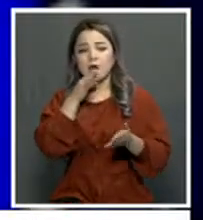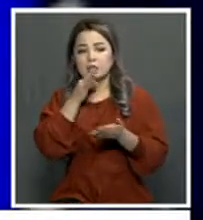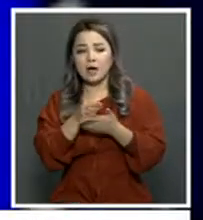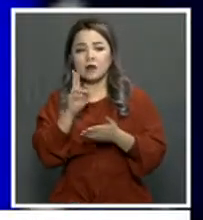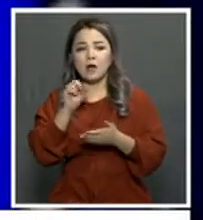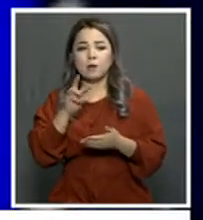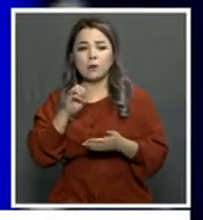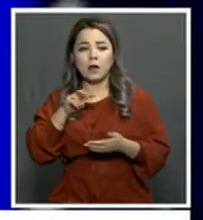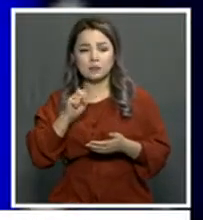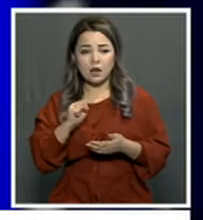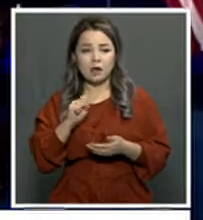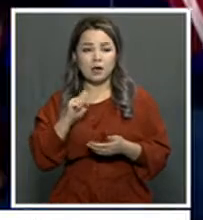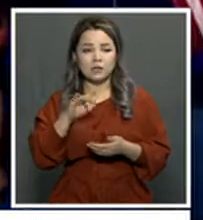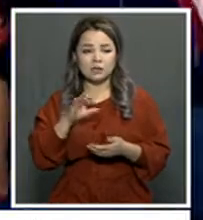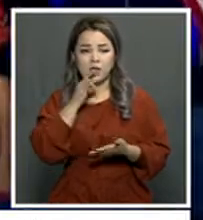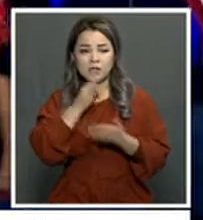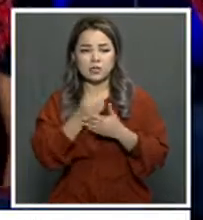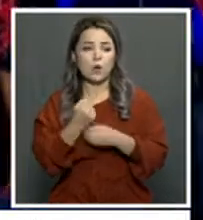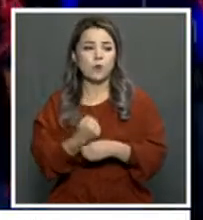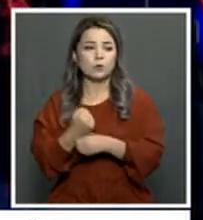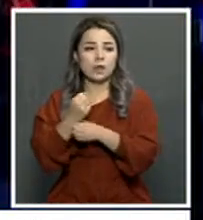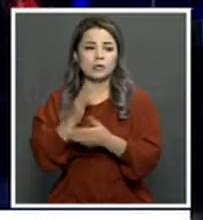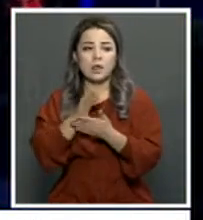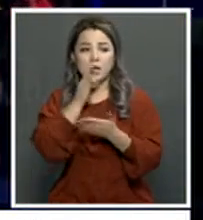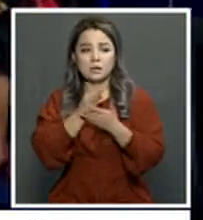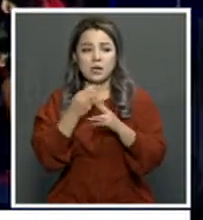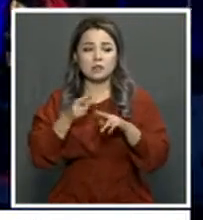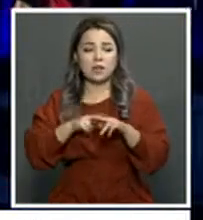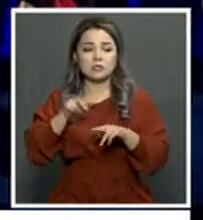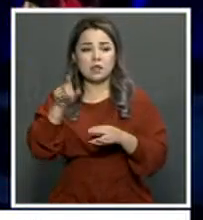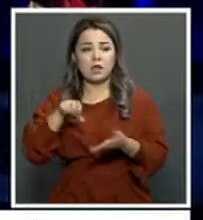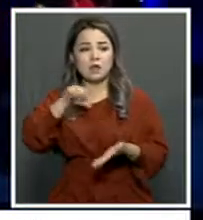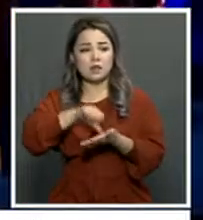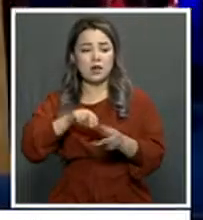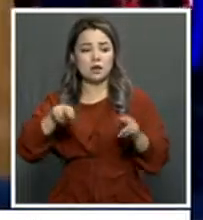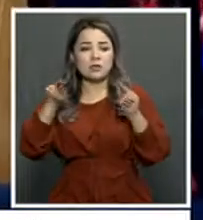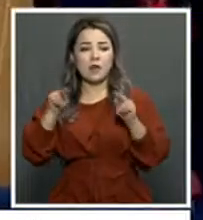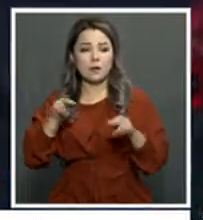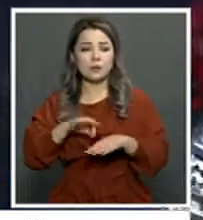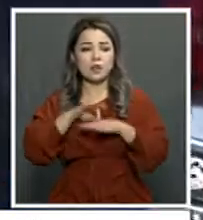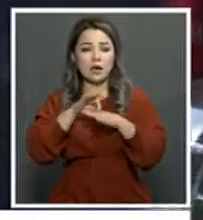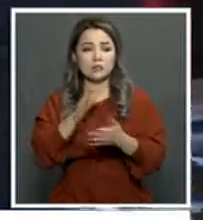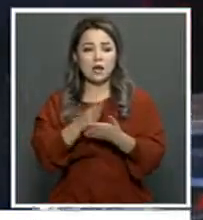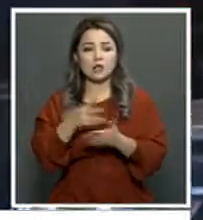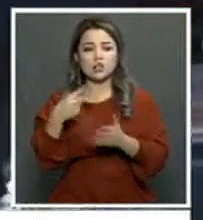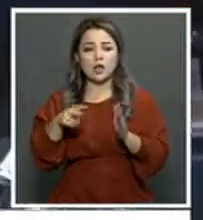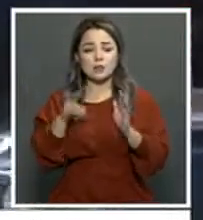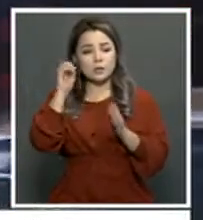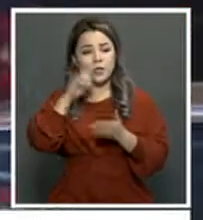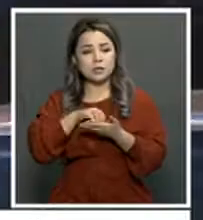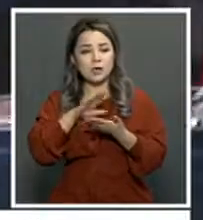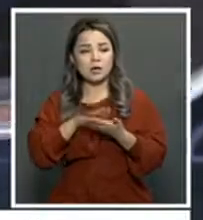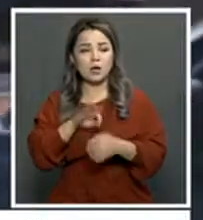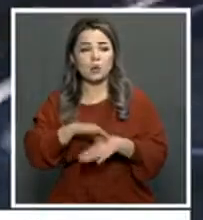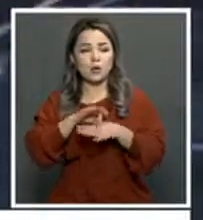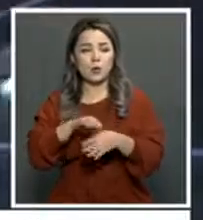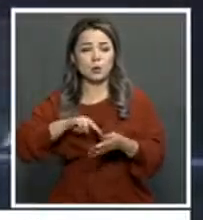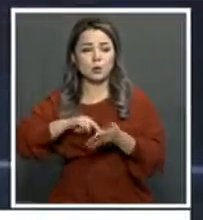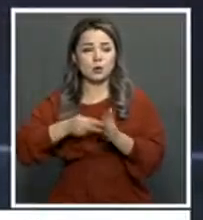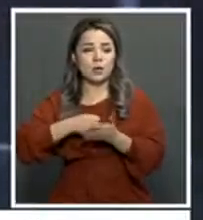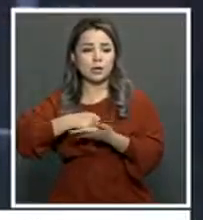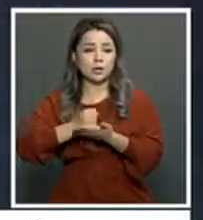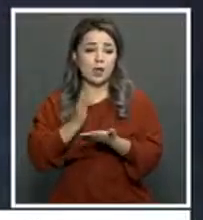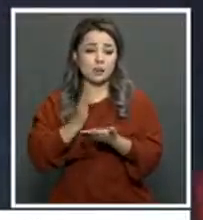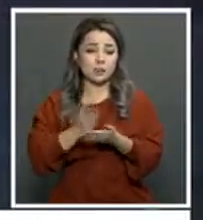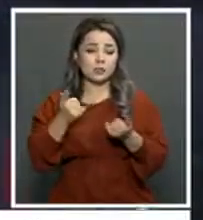Камала Харрис қолдау көрсетті. Американың 46-шы президентінің халық алдында ант беру рәсімі қаңтардың 20-сында өтеді деп жоспарланып отыр. Ал